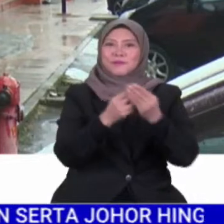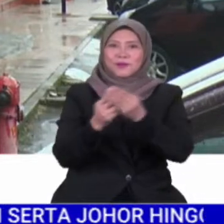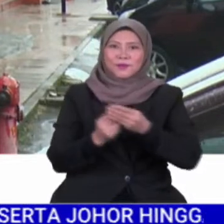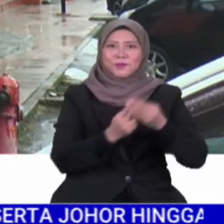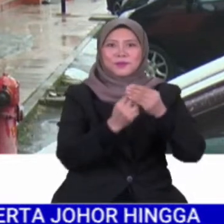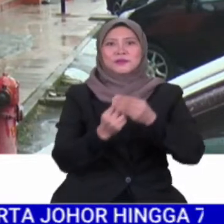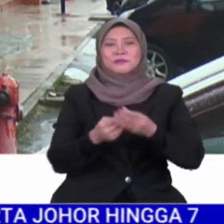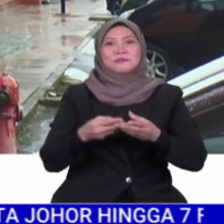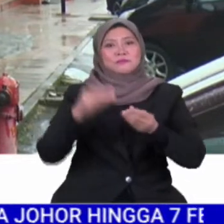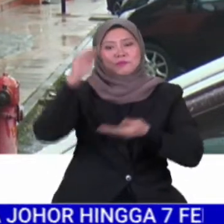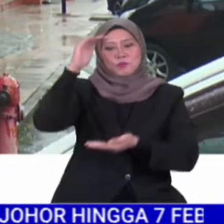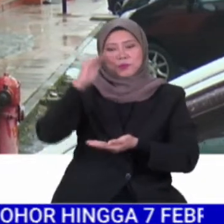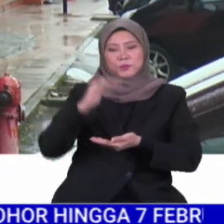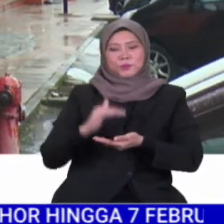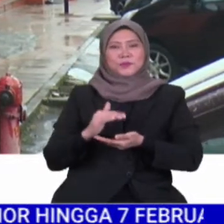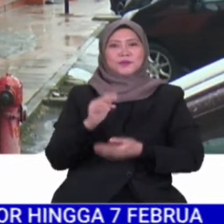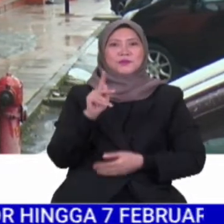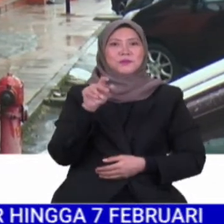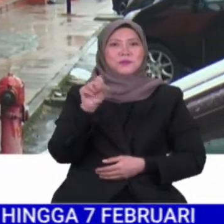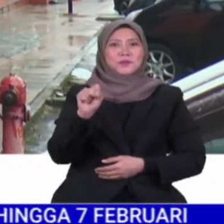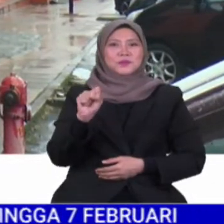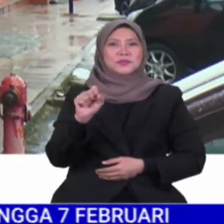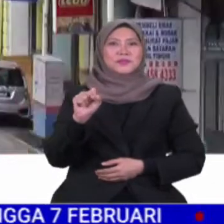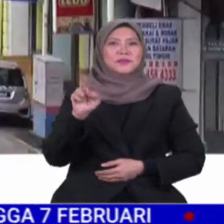dalam menurunkan kos sara hidup rakyat.